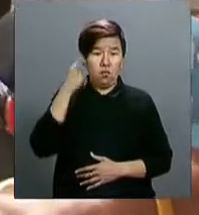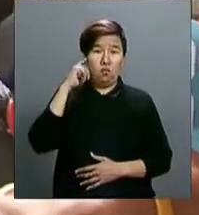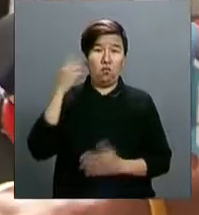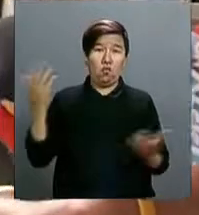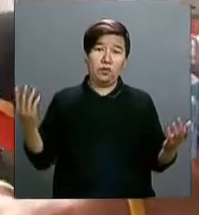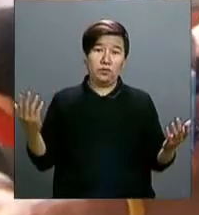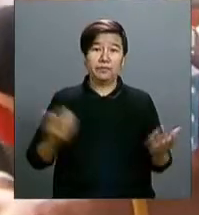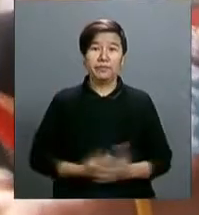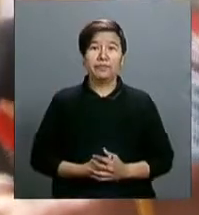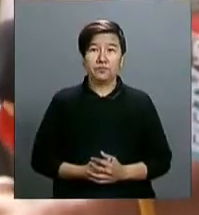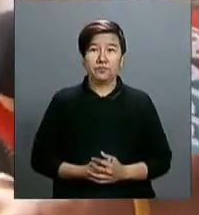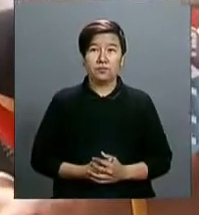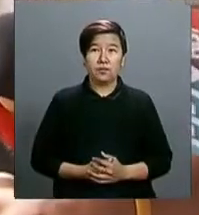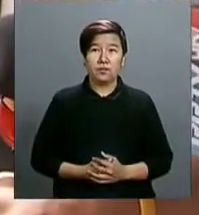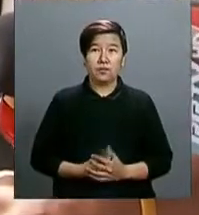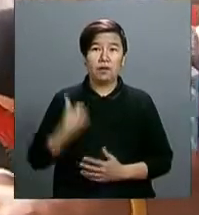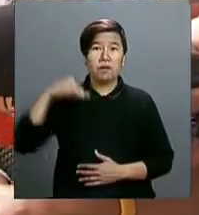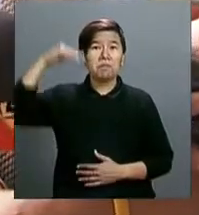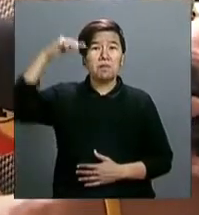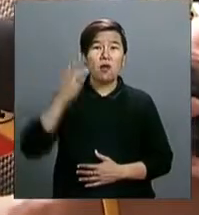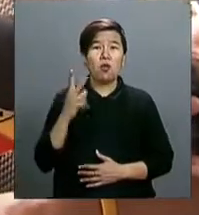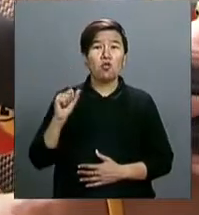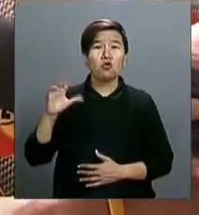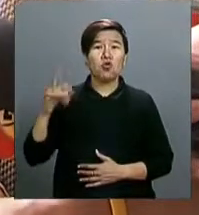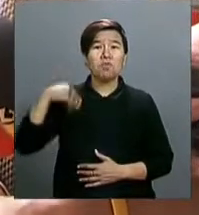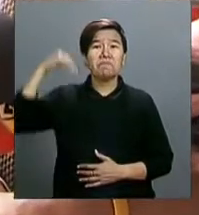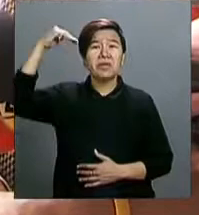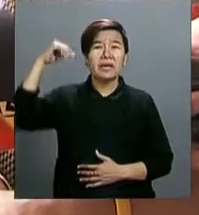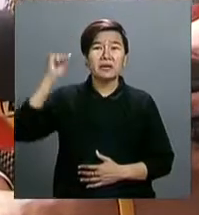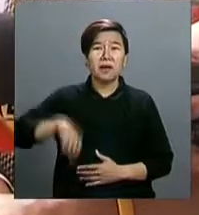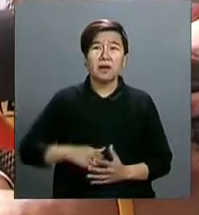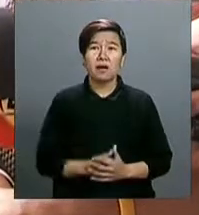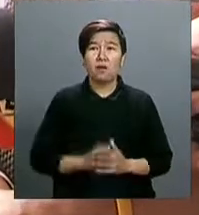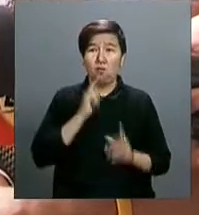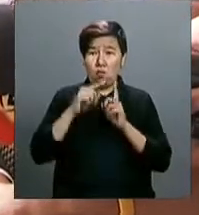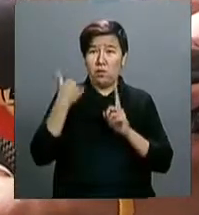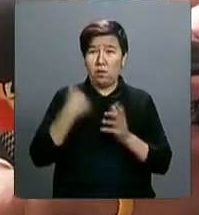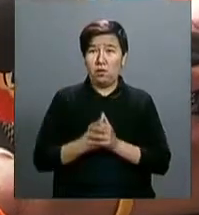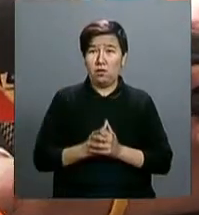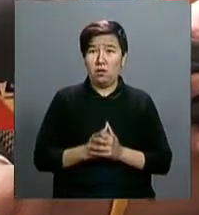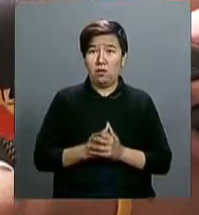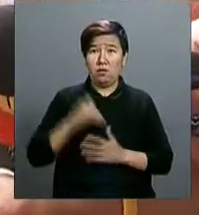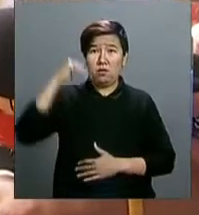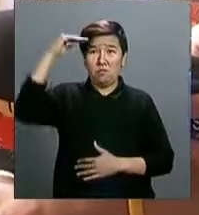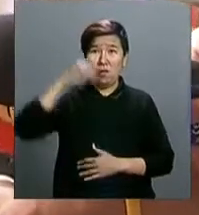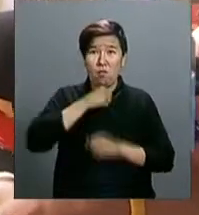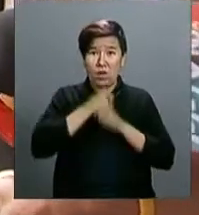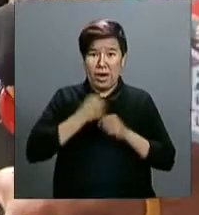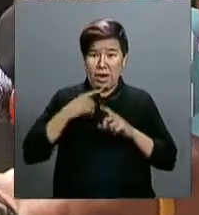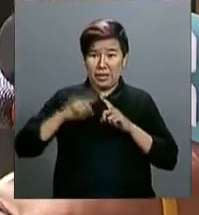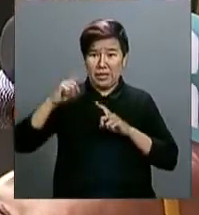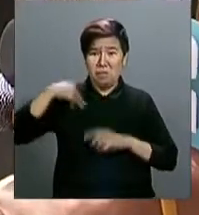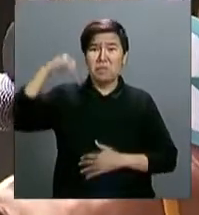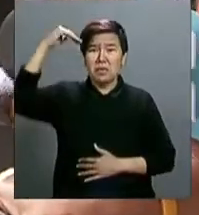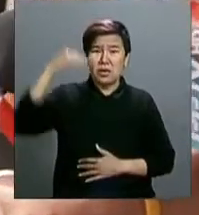เหมือนกับเป็นพี่ใหญ่แล้วก็เป็นคสช.เป็นอะไรเงี้ยก็คือมีการประสานงาน ก็ผมไม่เป็นพี่ใหญ่แล้วยังไงอายุมากกว่าเท่านั้นเ